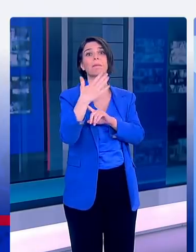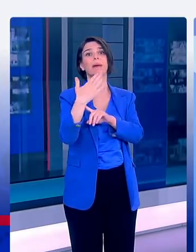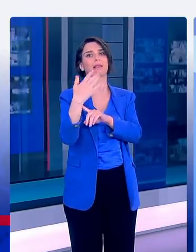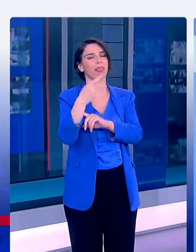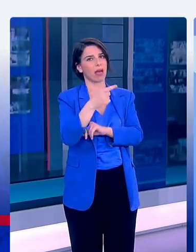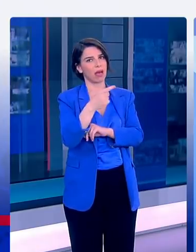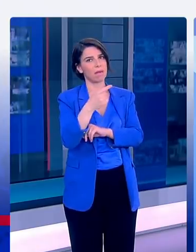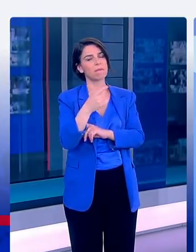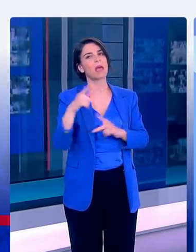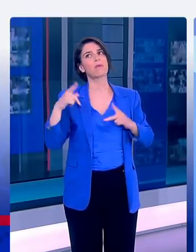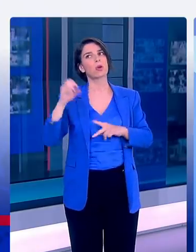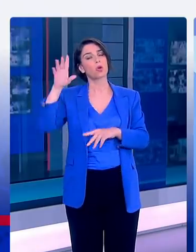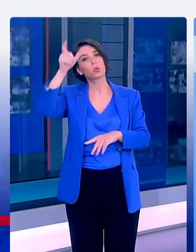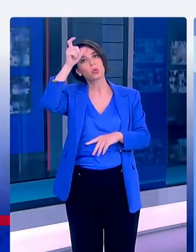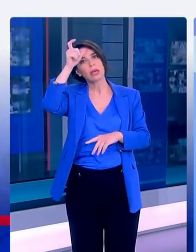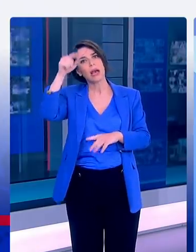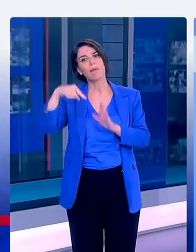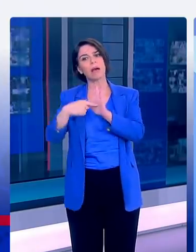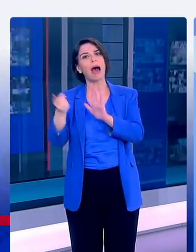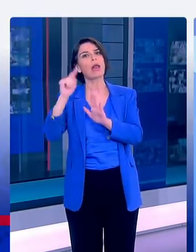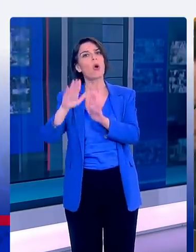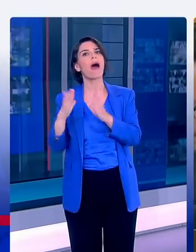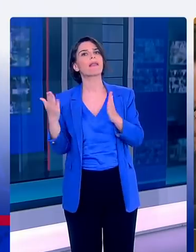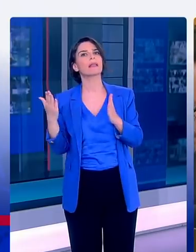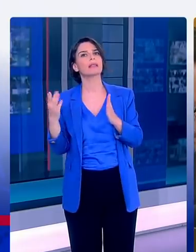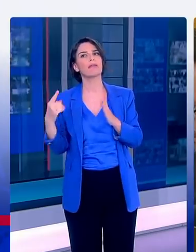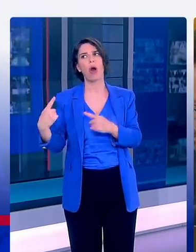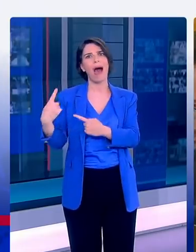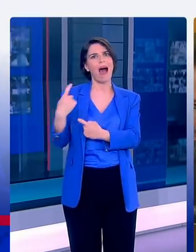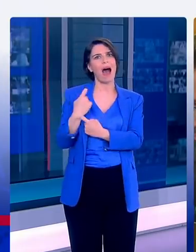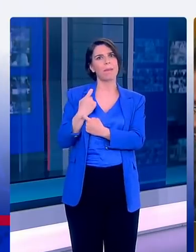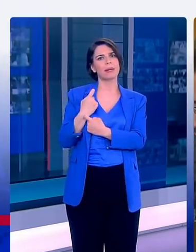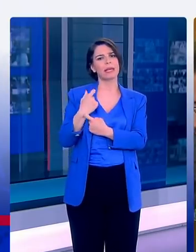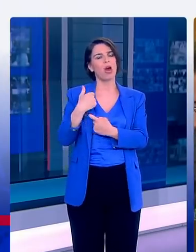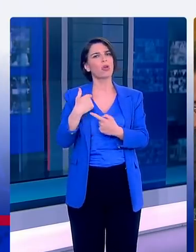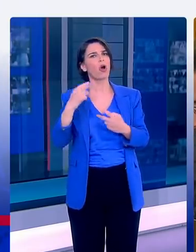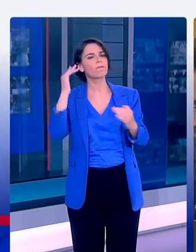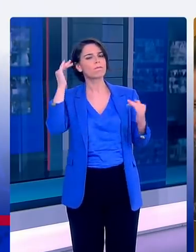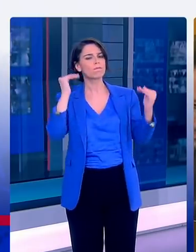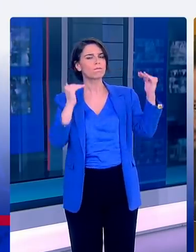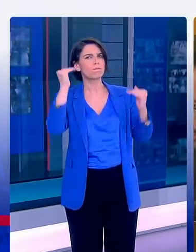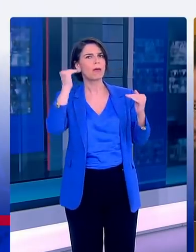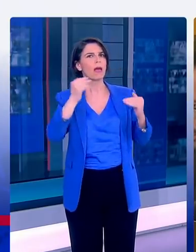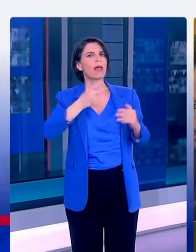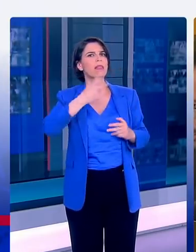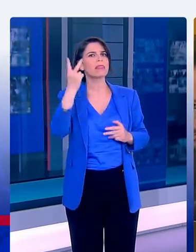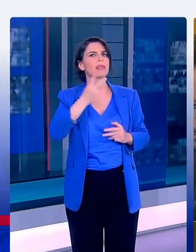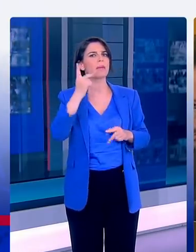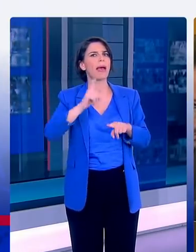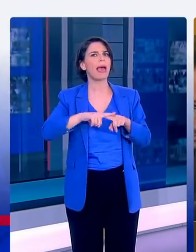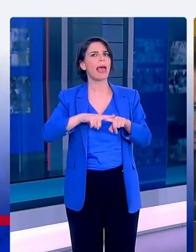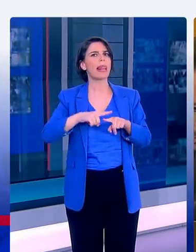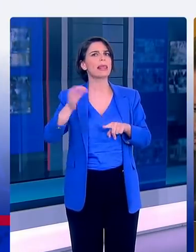Τσαβούσογλου έδειχνε κάτι άλλους χάρτες που και μας απειλούσε ότι θα αμφισβητήσει, θα θέσει θέμα για την κυριαρχία μας στα